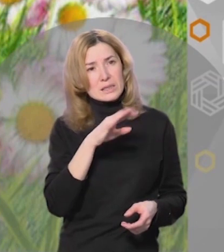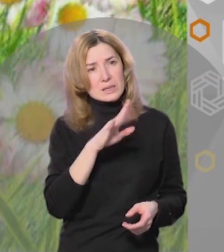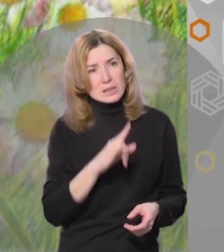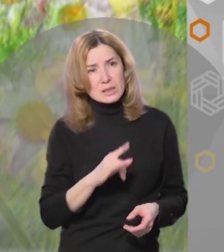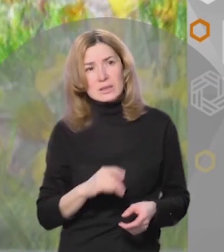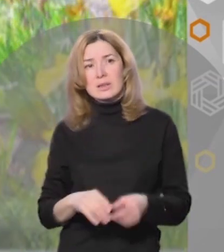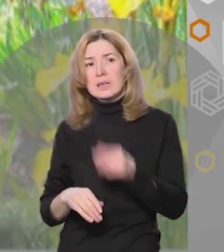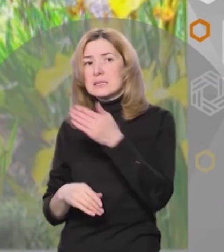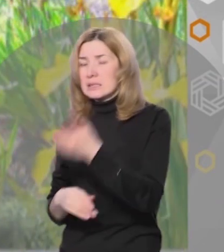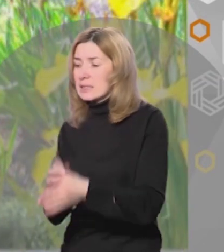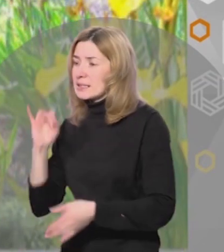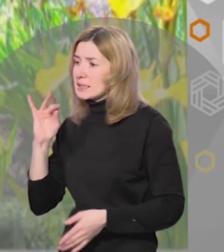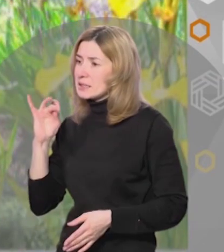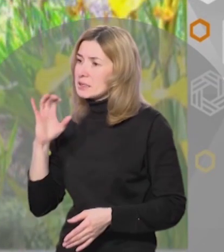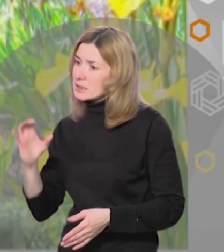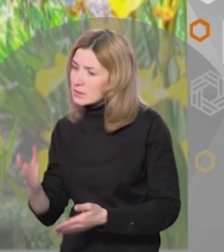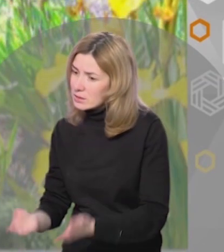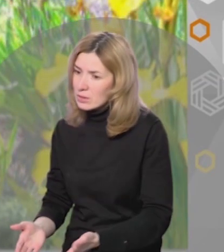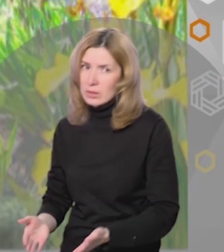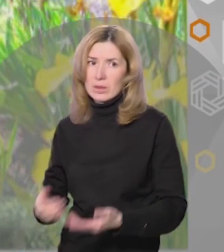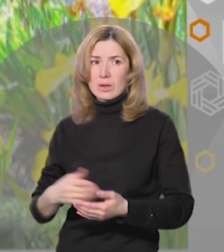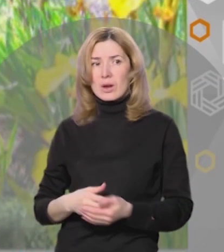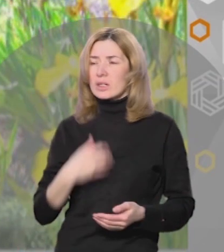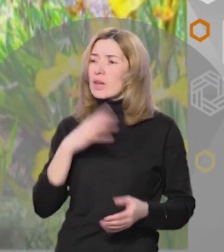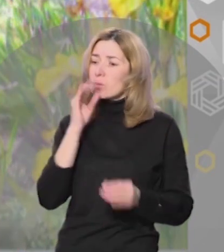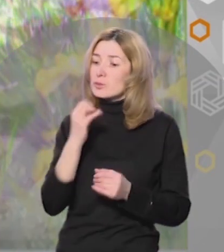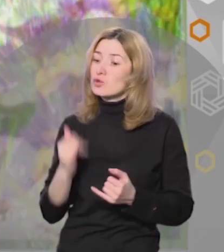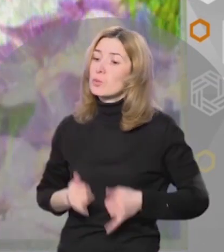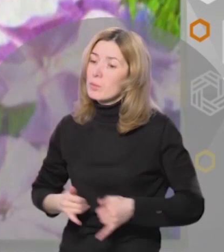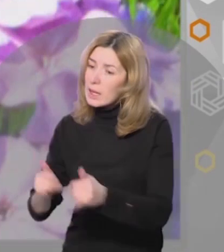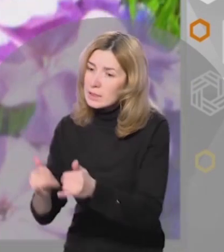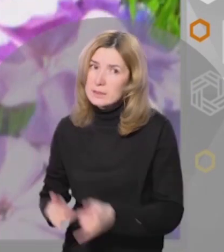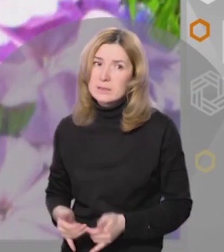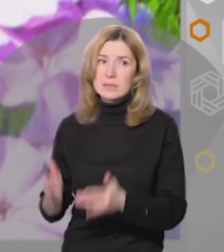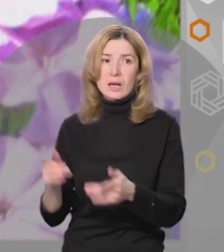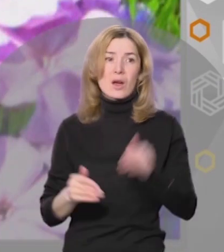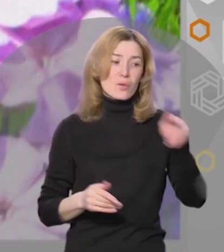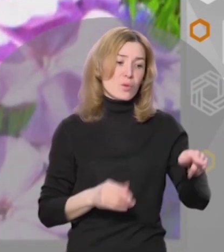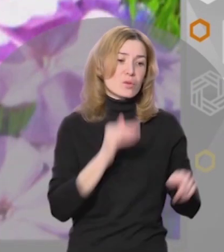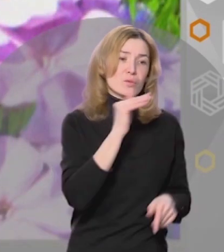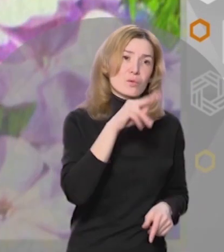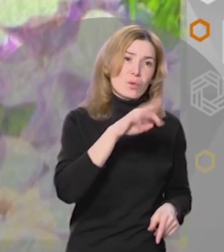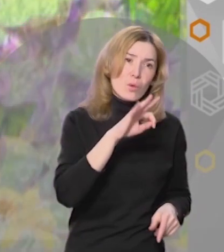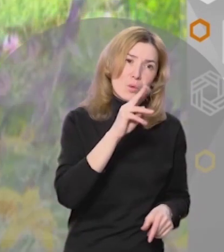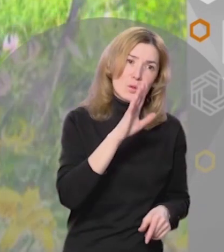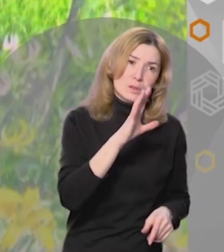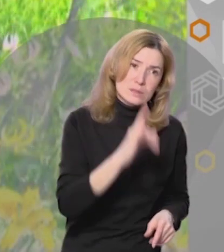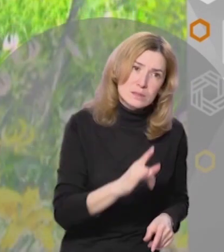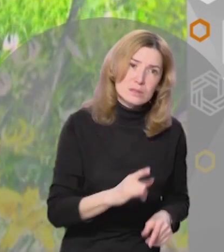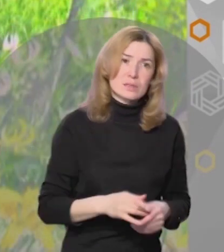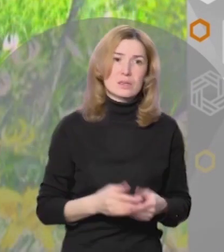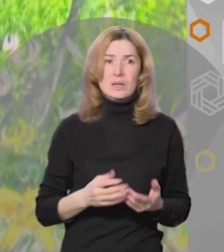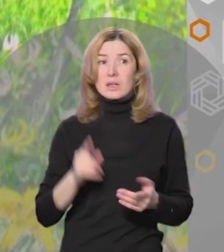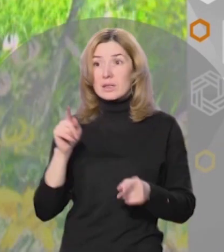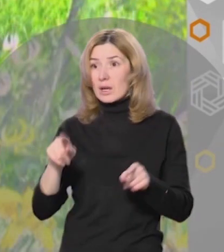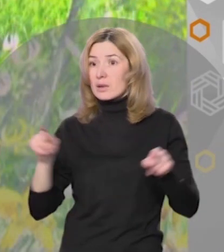Тут ирисы. Только я не успела их еще полить. Там флоксы, а за яблони посажены лилии. Их еще